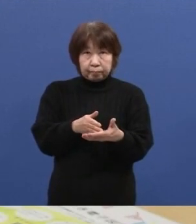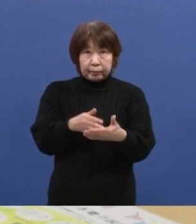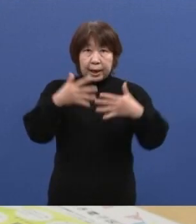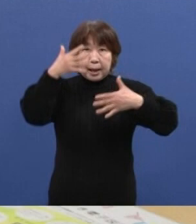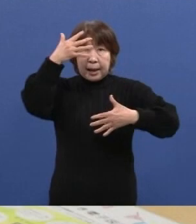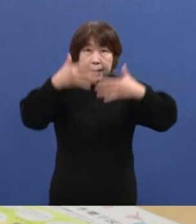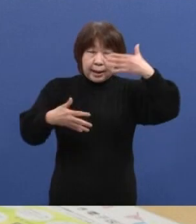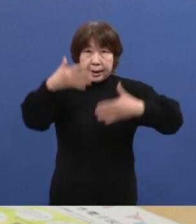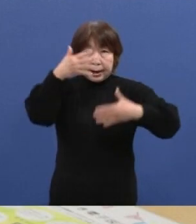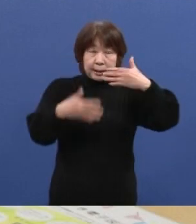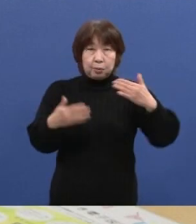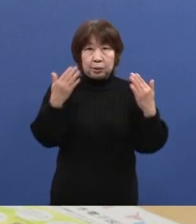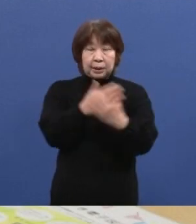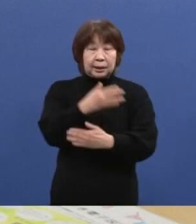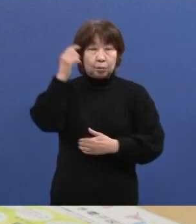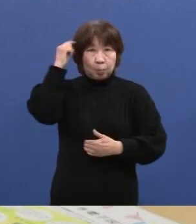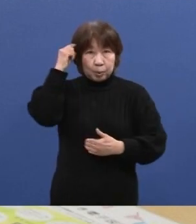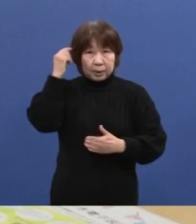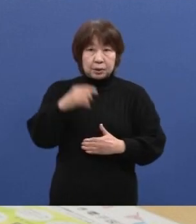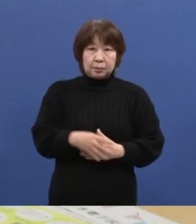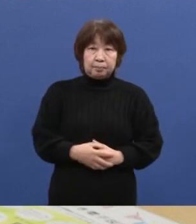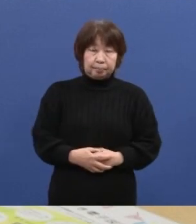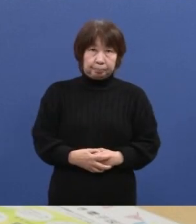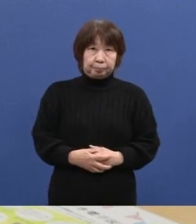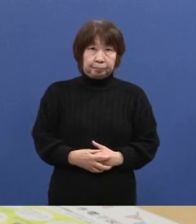化もされていたと思います。 そうなんですね。